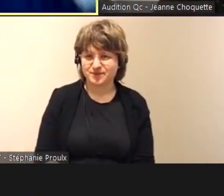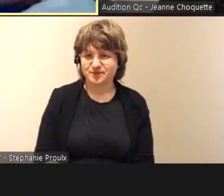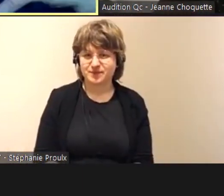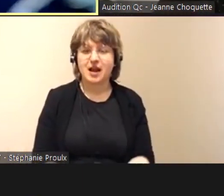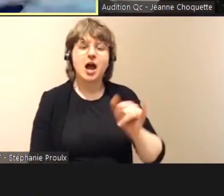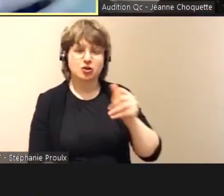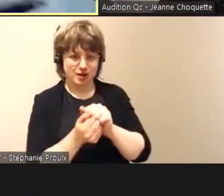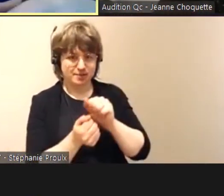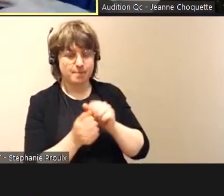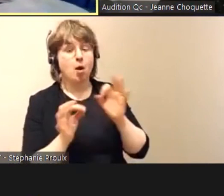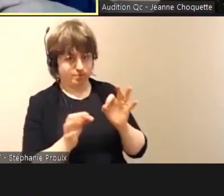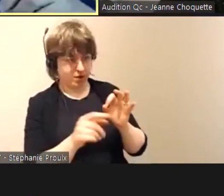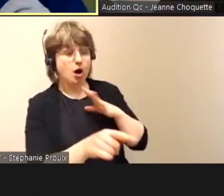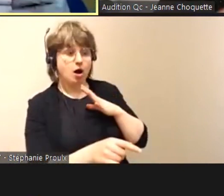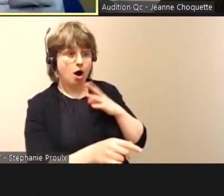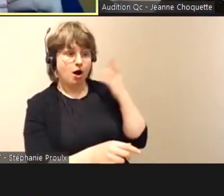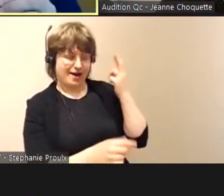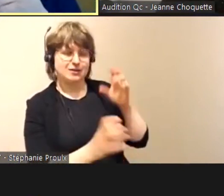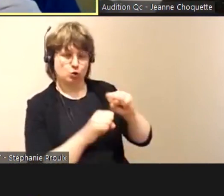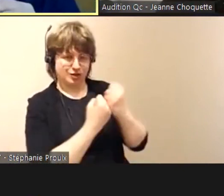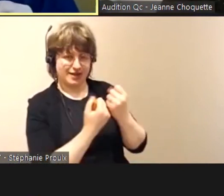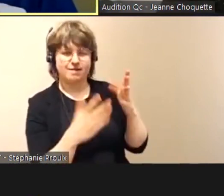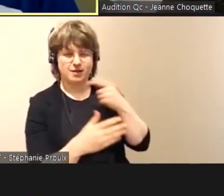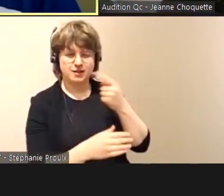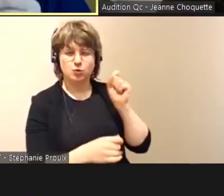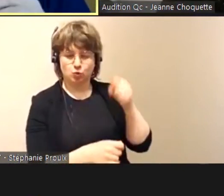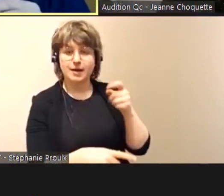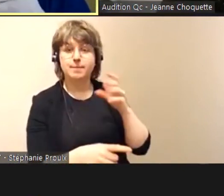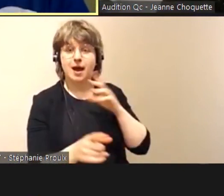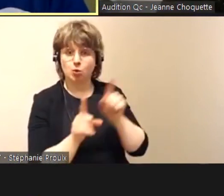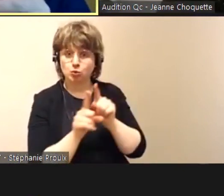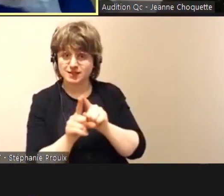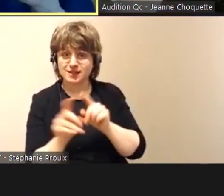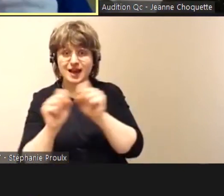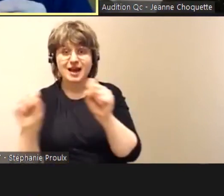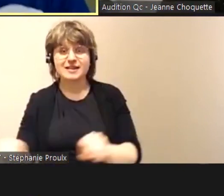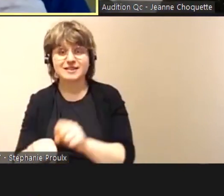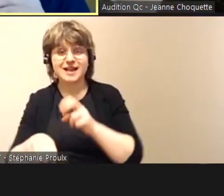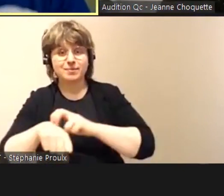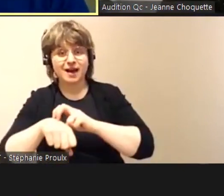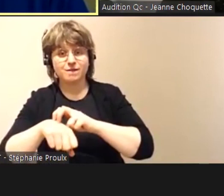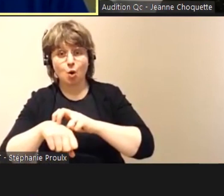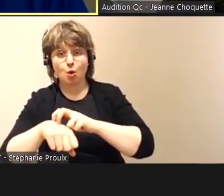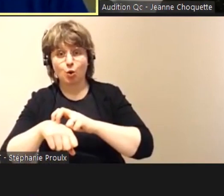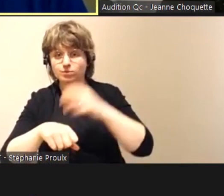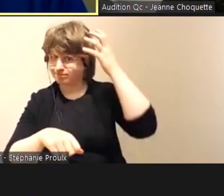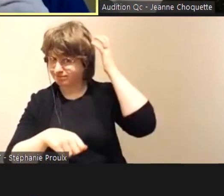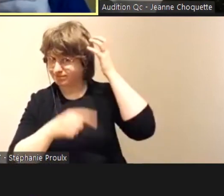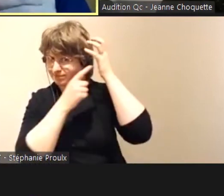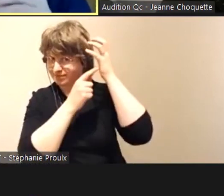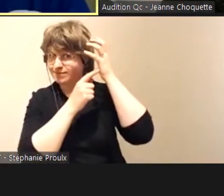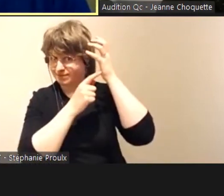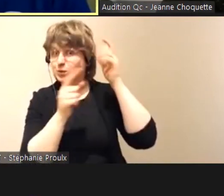En plus de ce facteur social-là que je viens de décrire, il y a effectivement un système nerveux qui est très interrelié